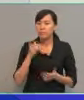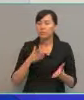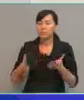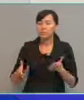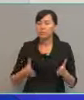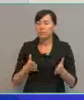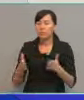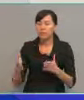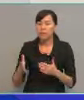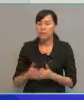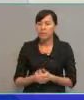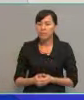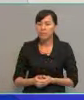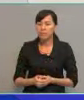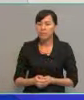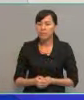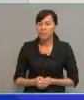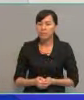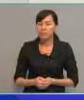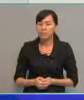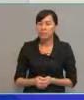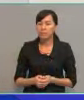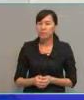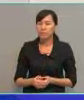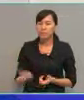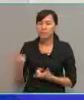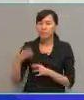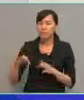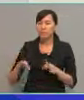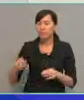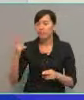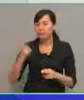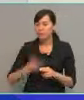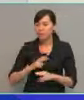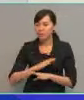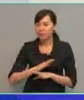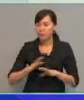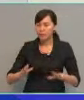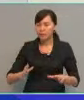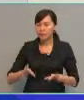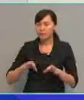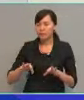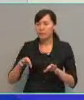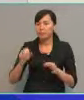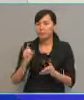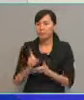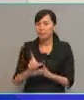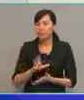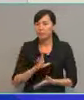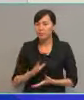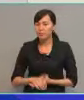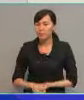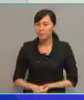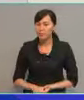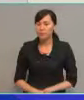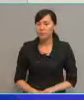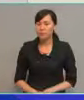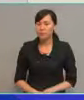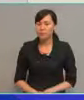жасыл дәліз дейміз ғой, зеленый коридор. Сондай бөлек жүк көліктерін ешқандай бөгетсіз өткізу туралы тапсырма берілген, ол қаулыда да